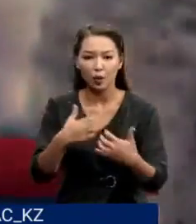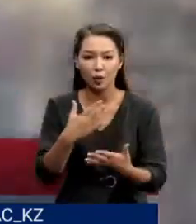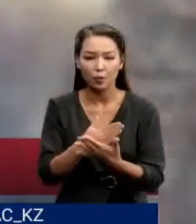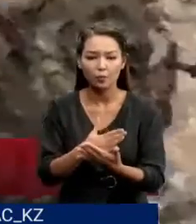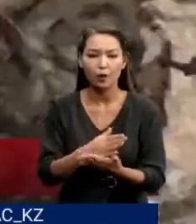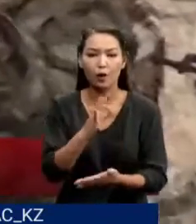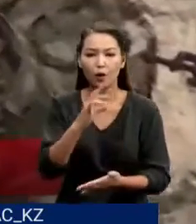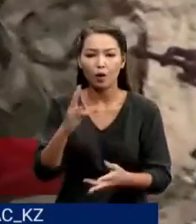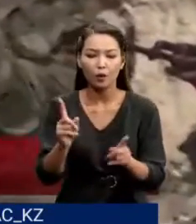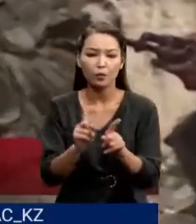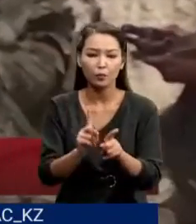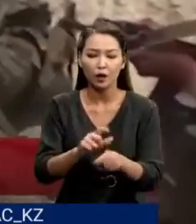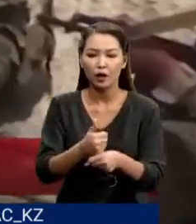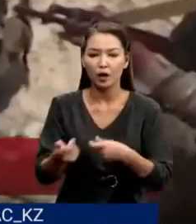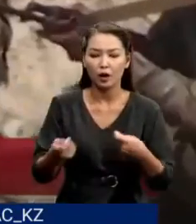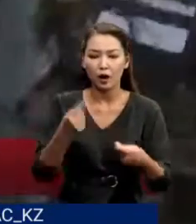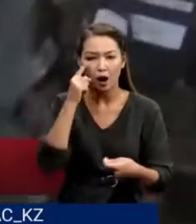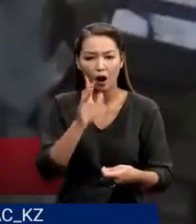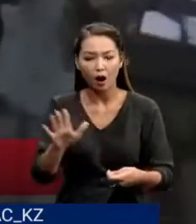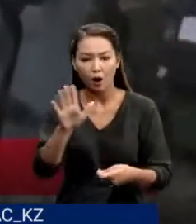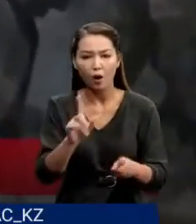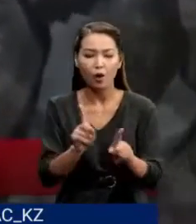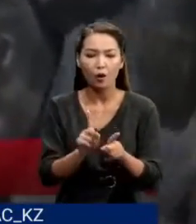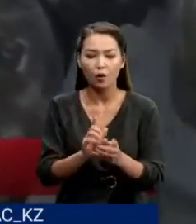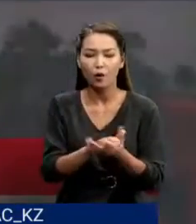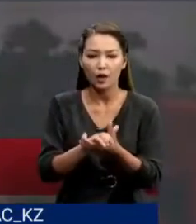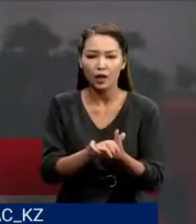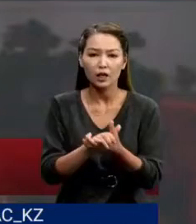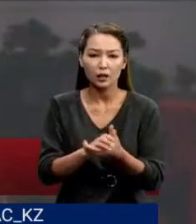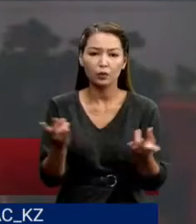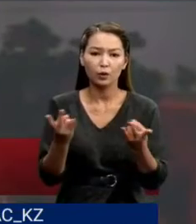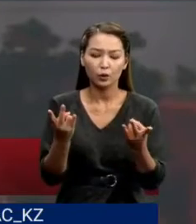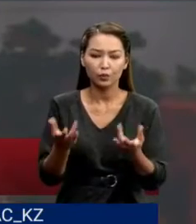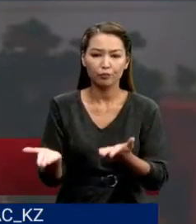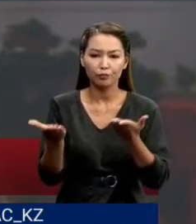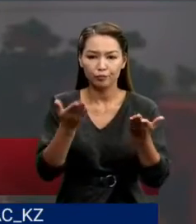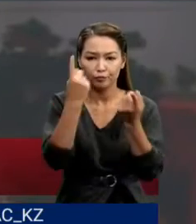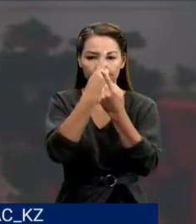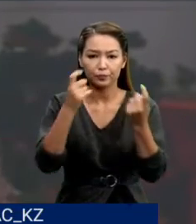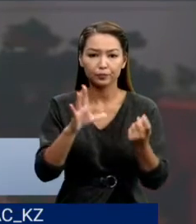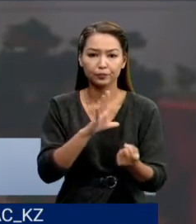ұлттар ұйымы бас хатшысы Азия тыныш болса, біз тыныш деп бейбітшілікке шақырды.